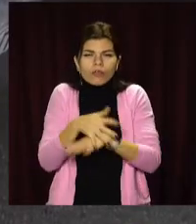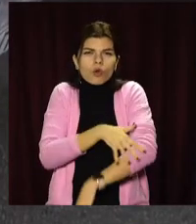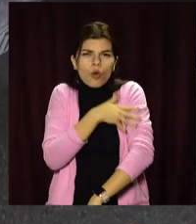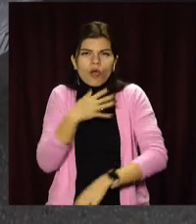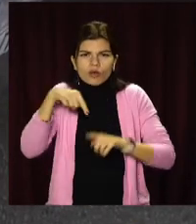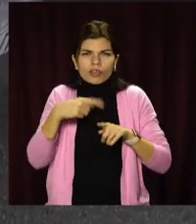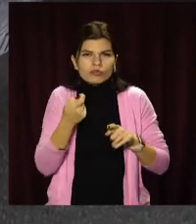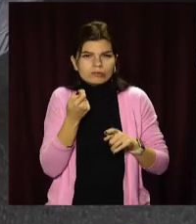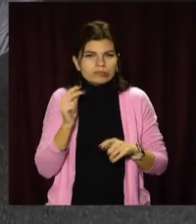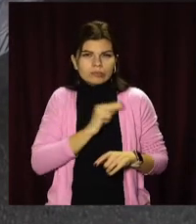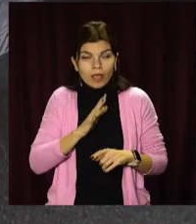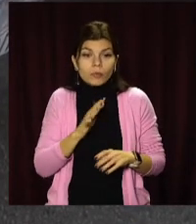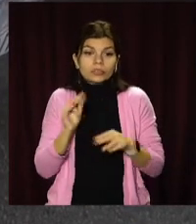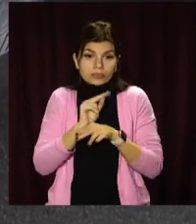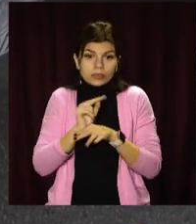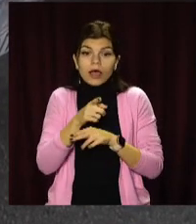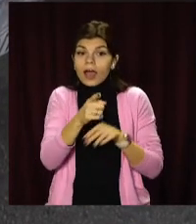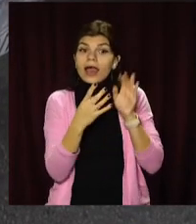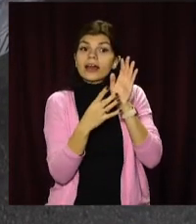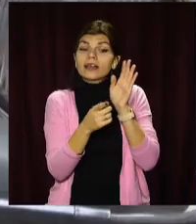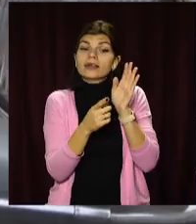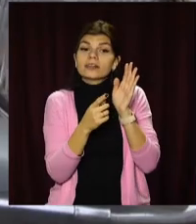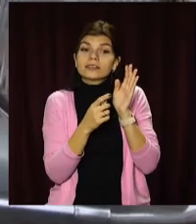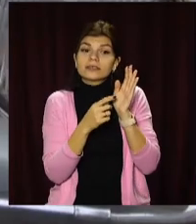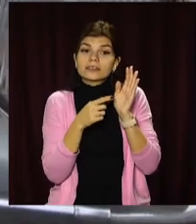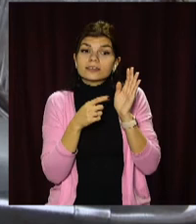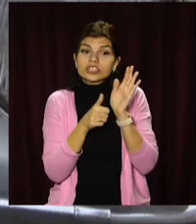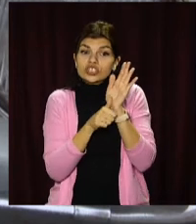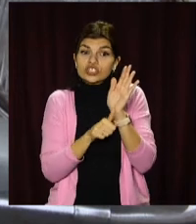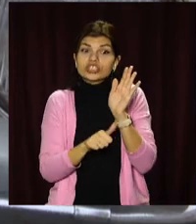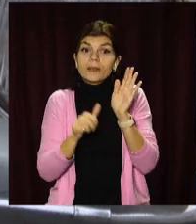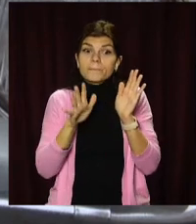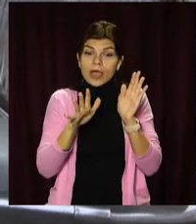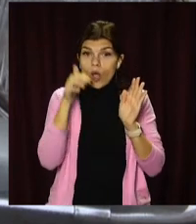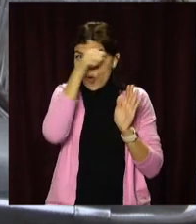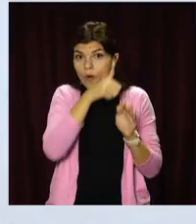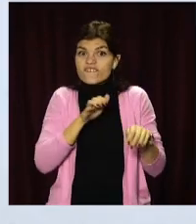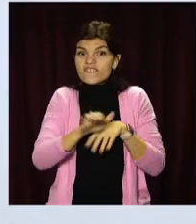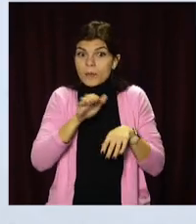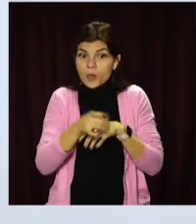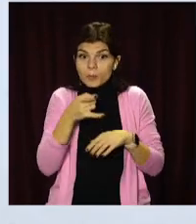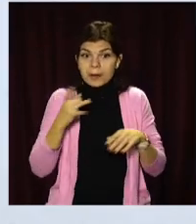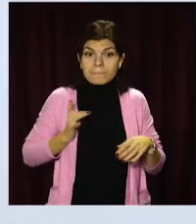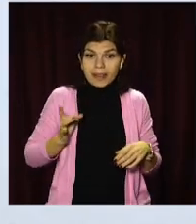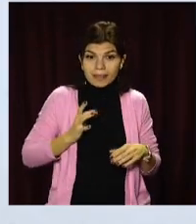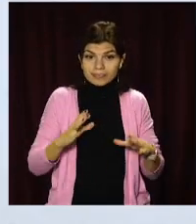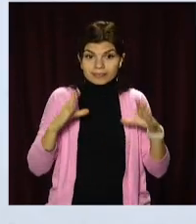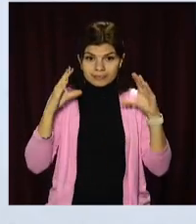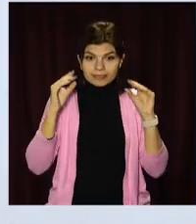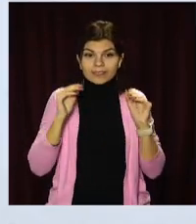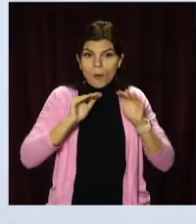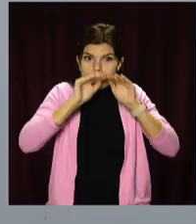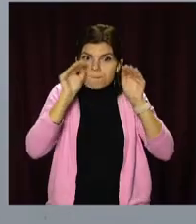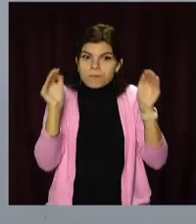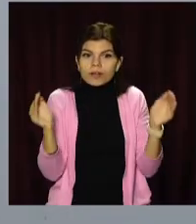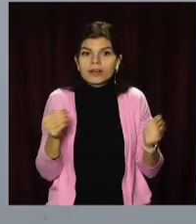це класична модель ЗАЗ-968 1965 року випуску. З боків у машина у круглості, тому